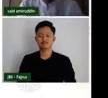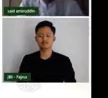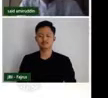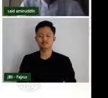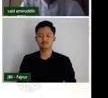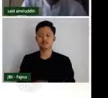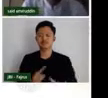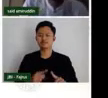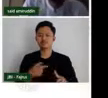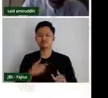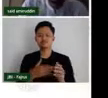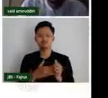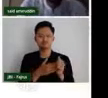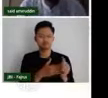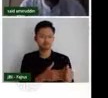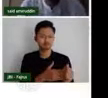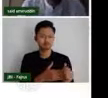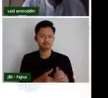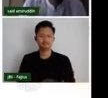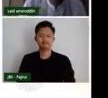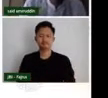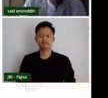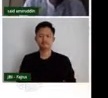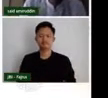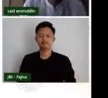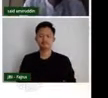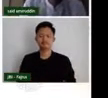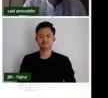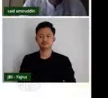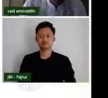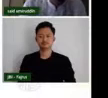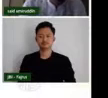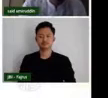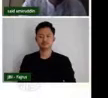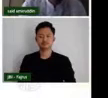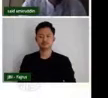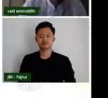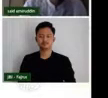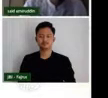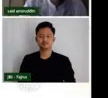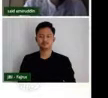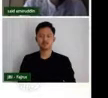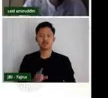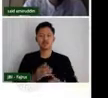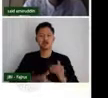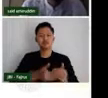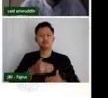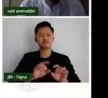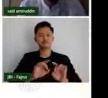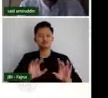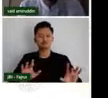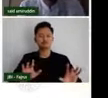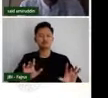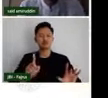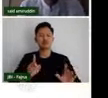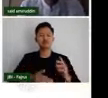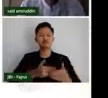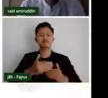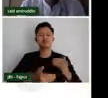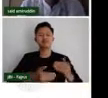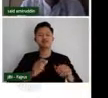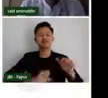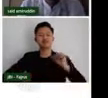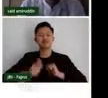materi yang kita ajarkan itu sesuai dengan kurikulum. Yang kedua ada proses, diferensiasi proses, yaitu proses kegiatan pembelajaran itu